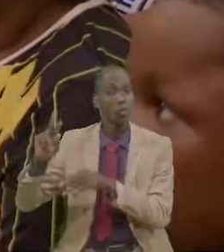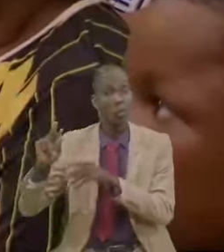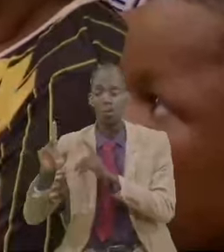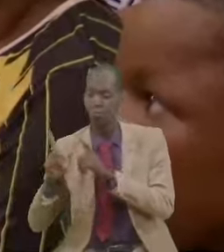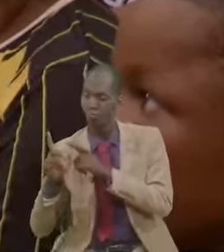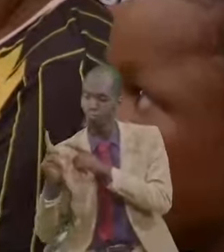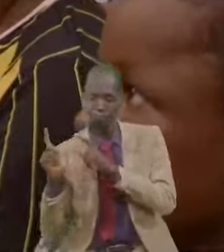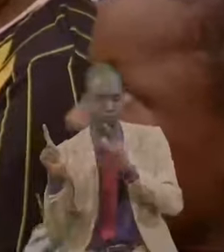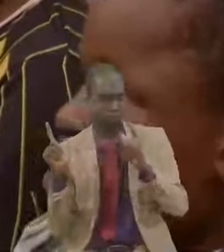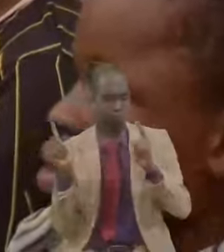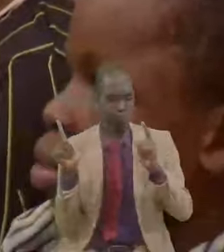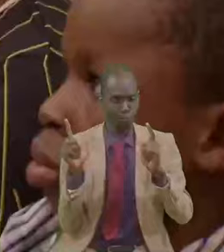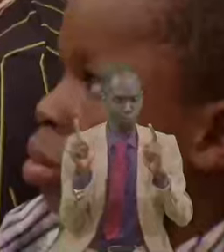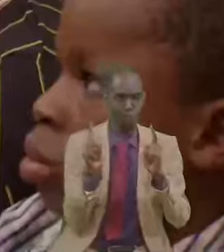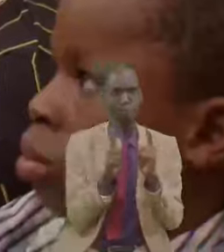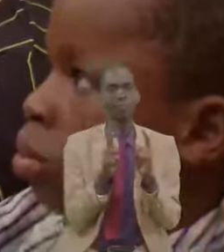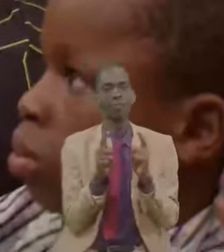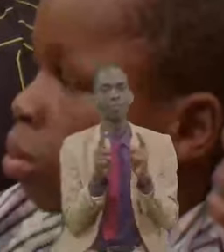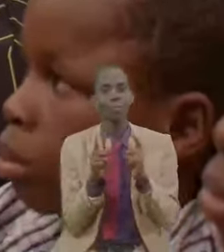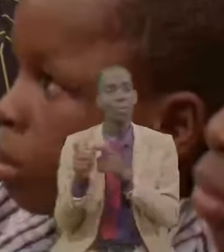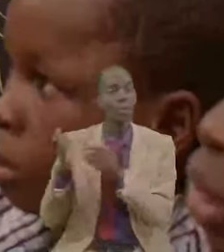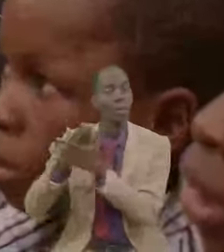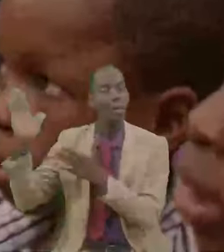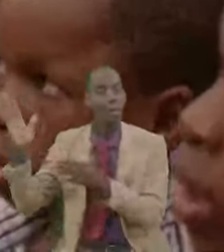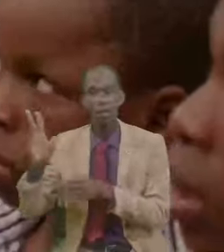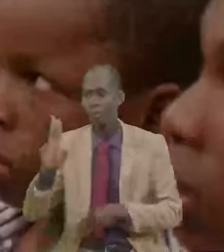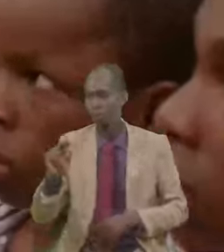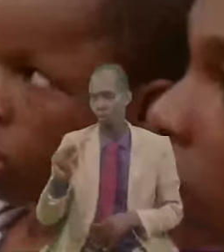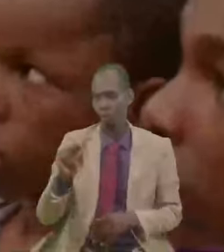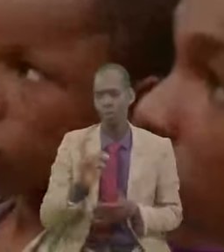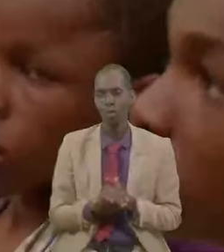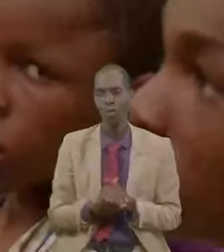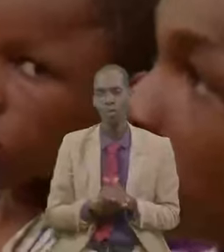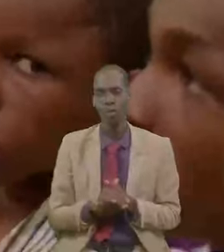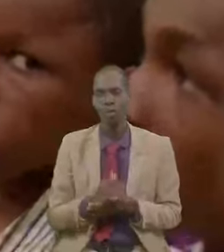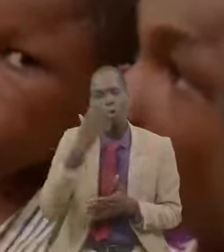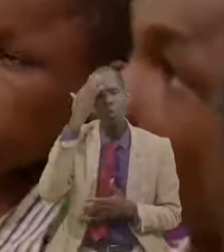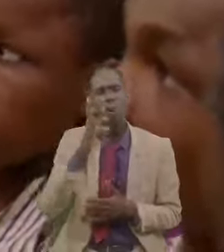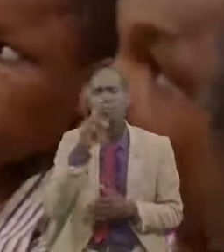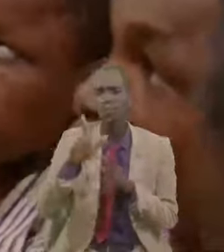David courut. Il a fui. Pourquoi vous fuyez?